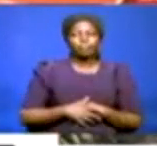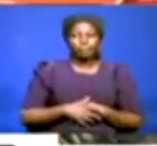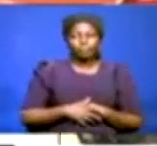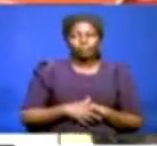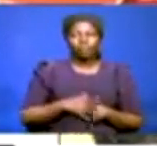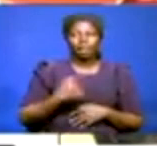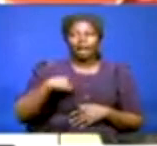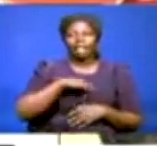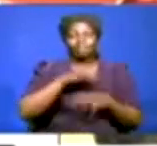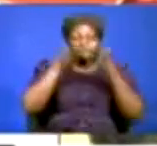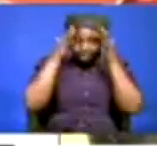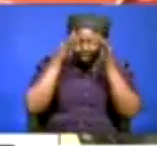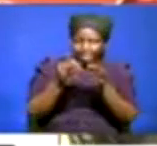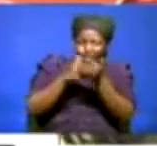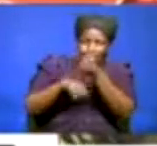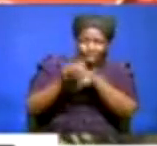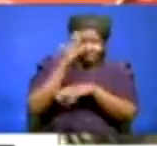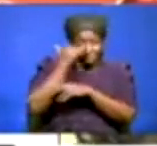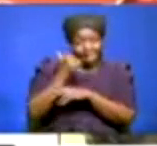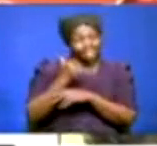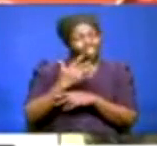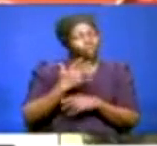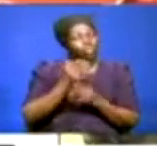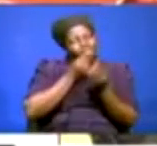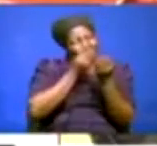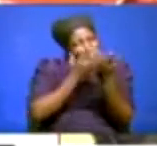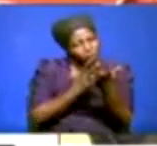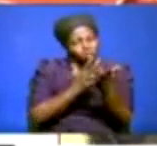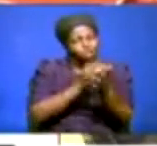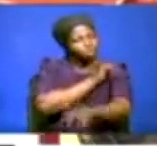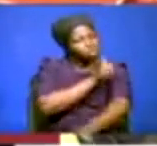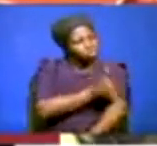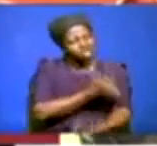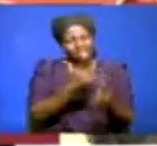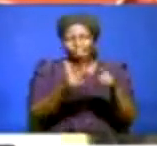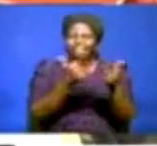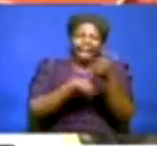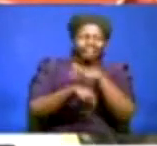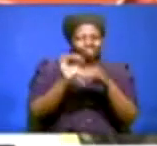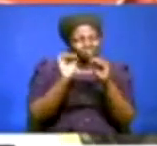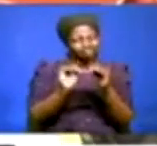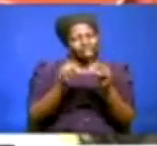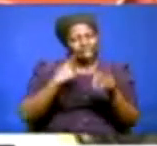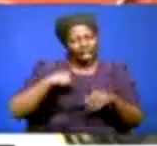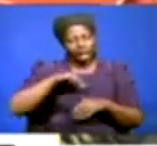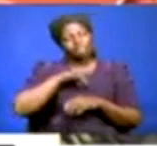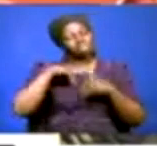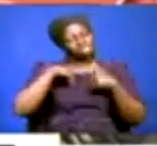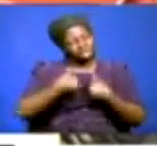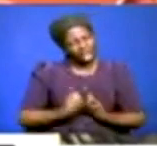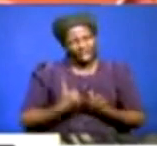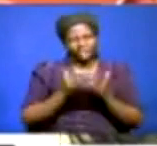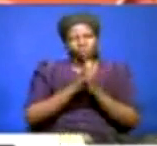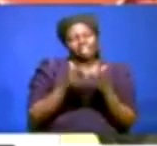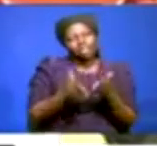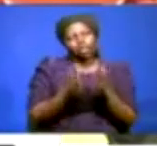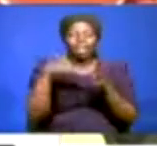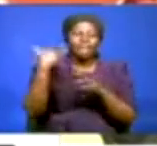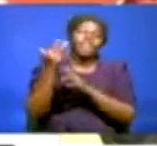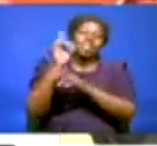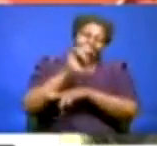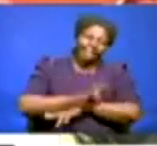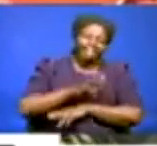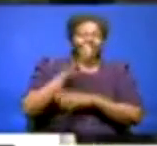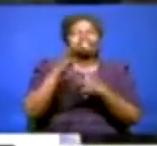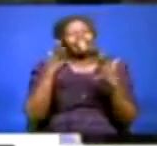maneno hawashughuliki na hii maneno. Sasa tumechoka na hii barabara. Juu kila siku ni fumbi ukiamuka